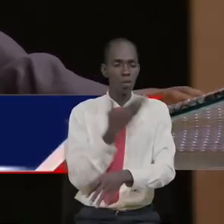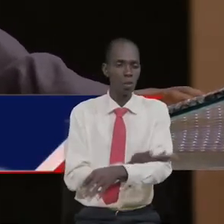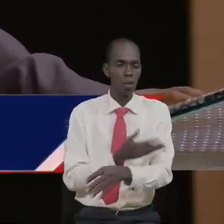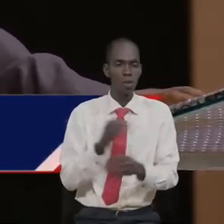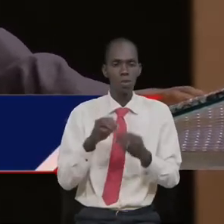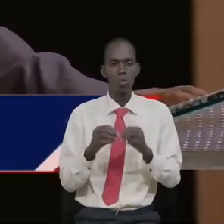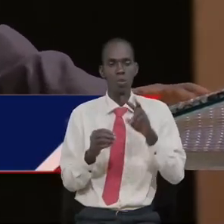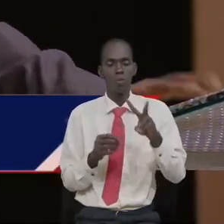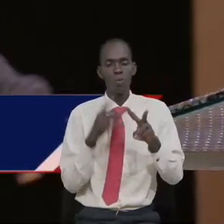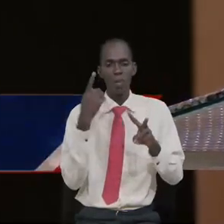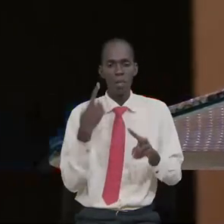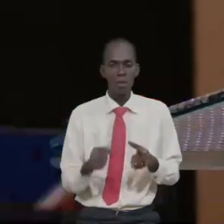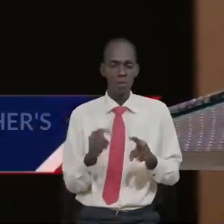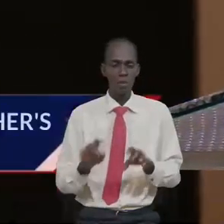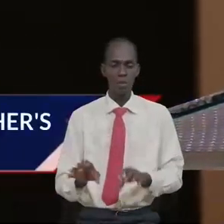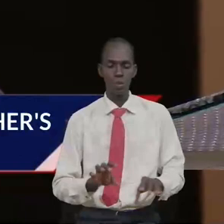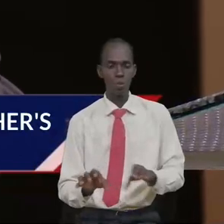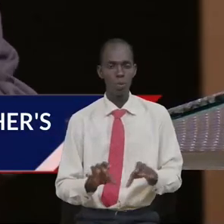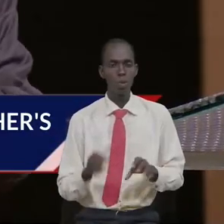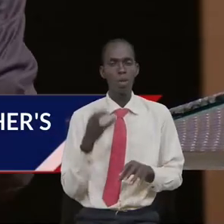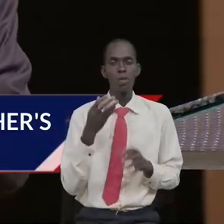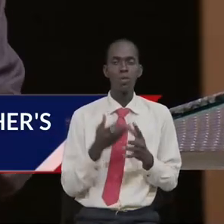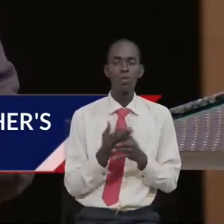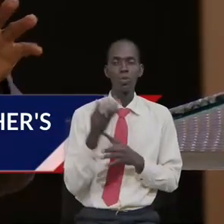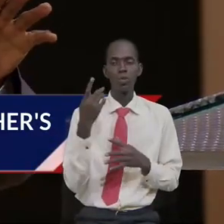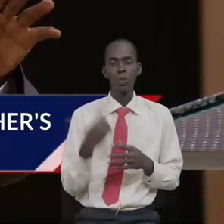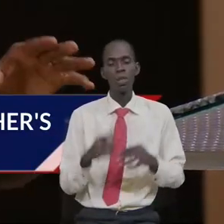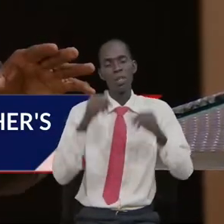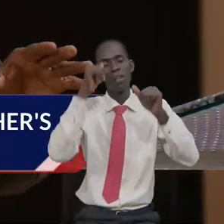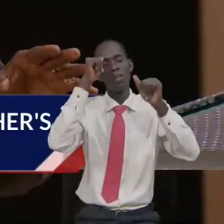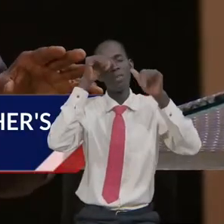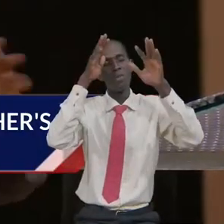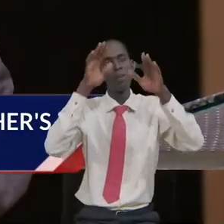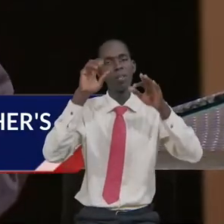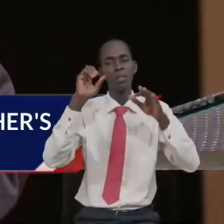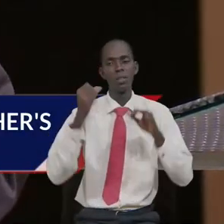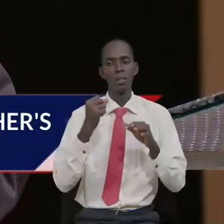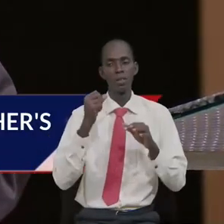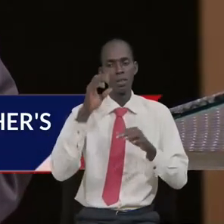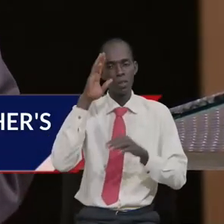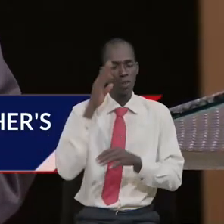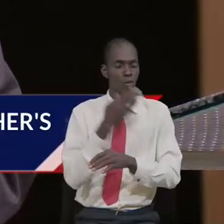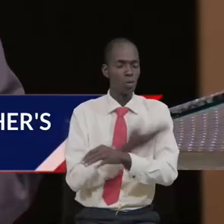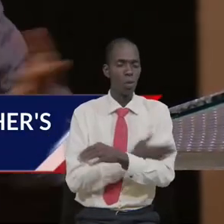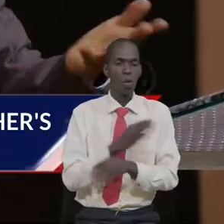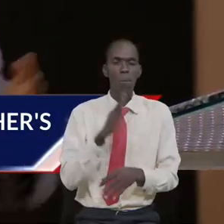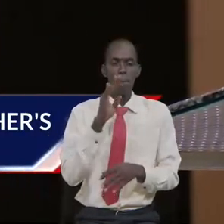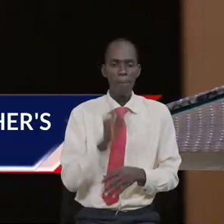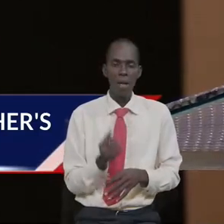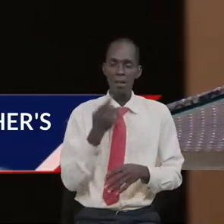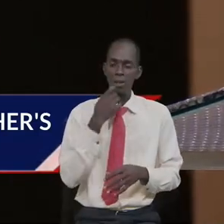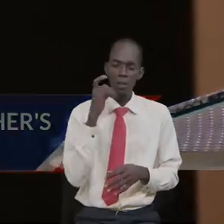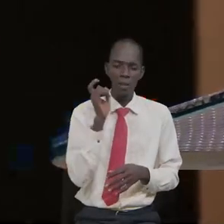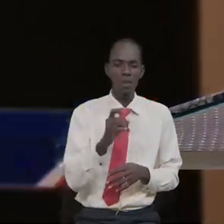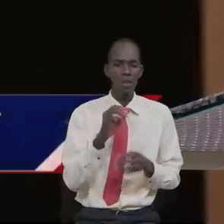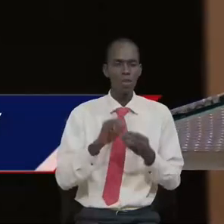Deux, nous allons voir l'accomplissement à travers le Fils du Père par décret. Trois, nous